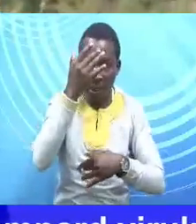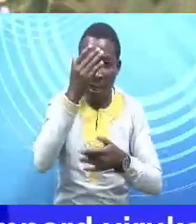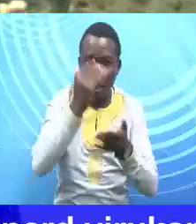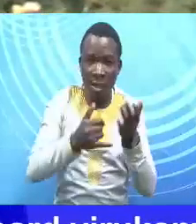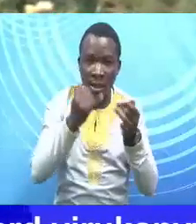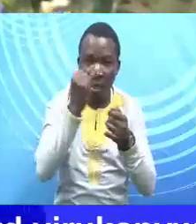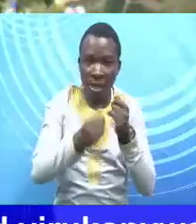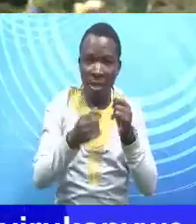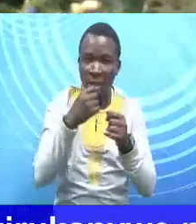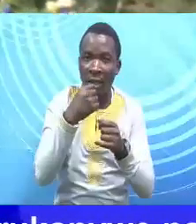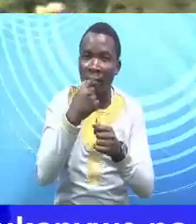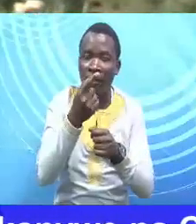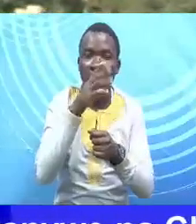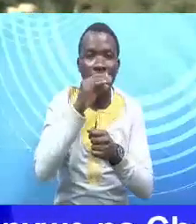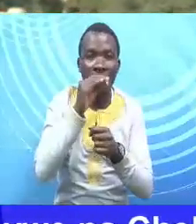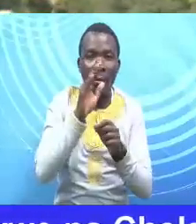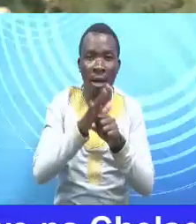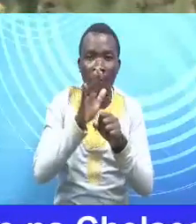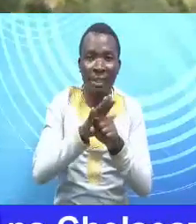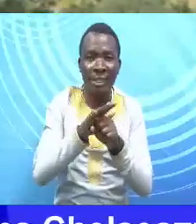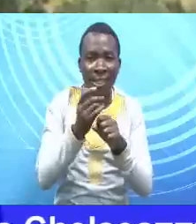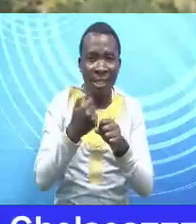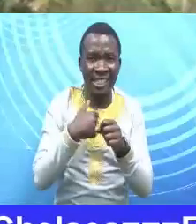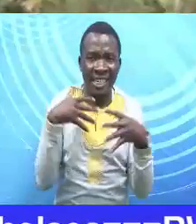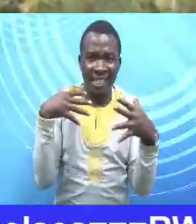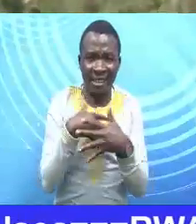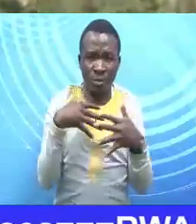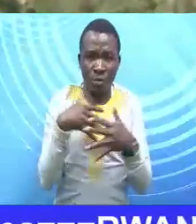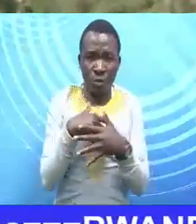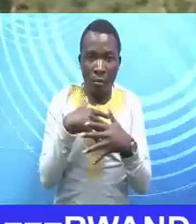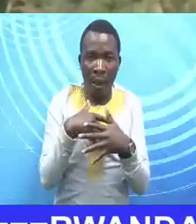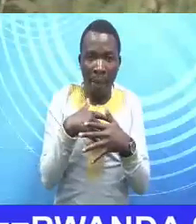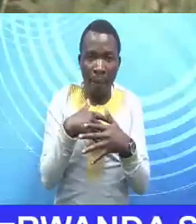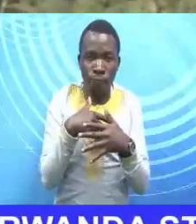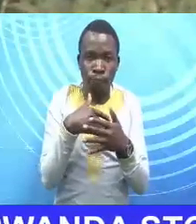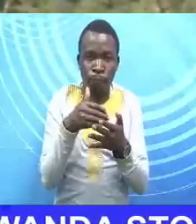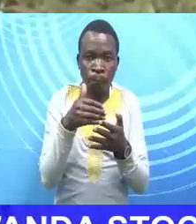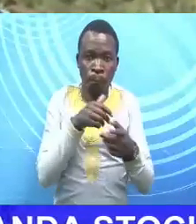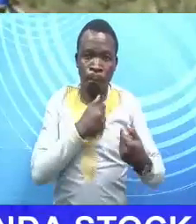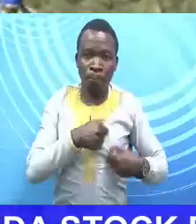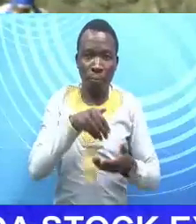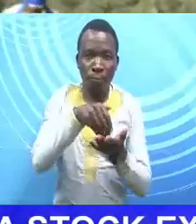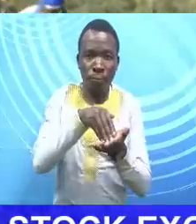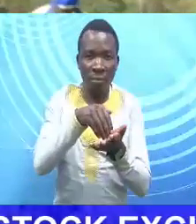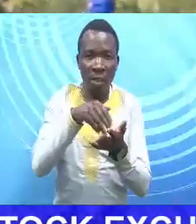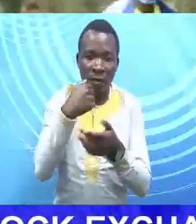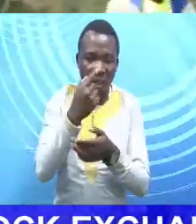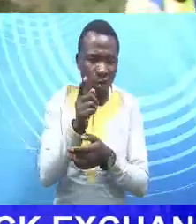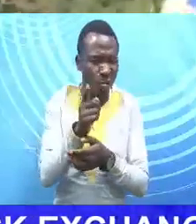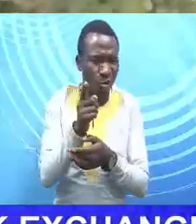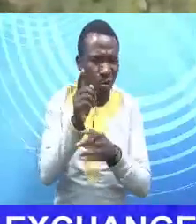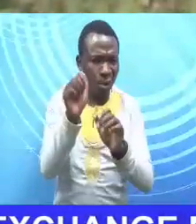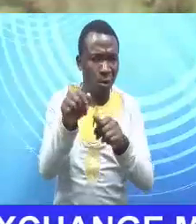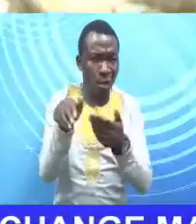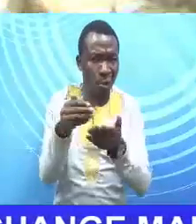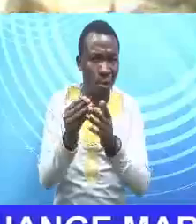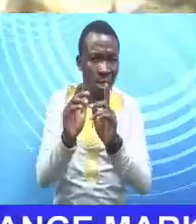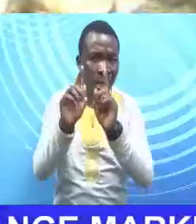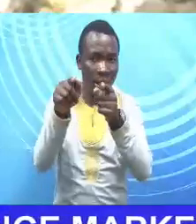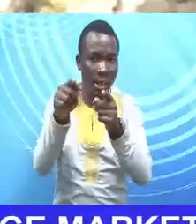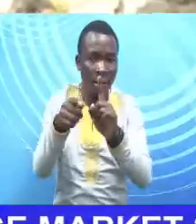ageze hano nahise ngira ubwo umutima wahise umputa. Ndavuga nti uyu muntu byanze bikunze agiye kwiyahura muri aya